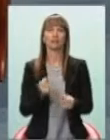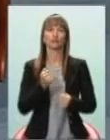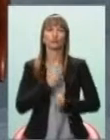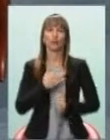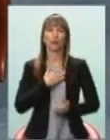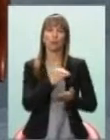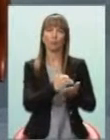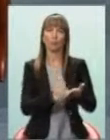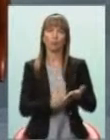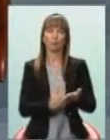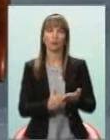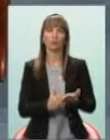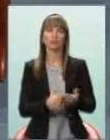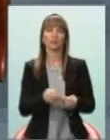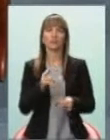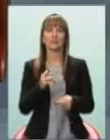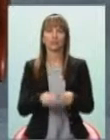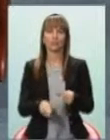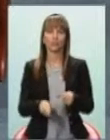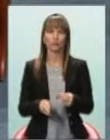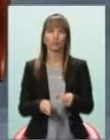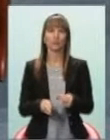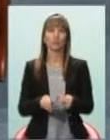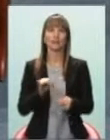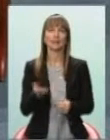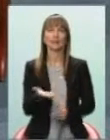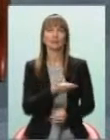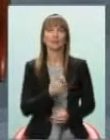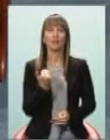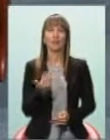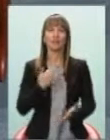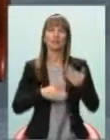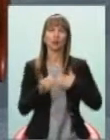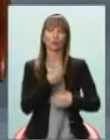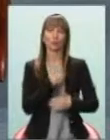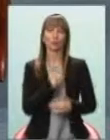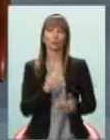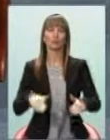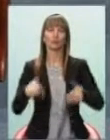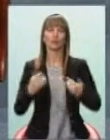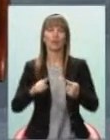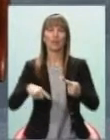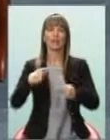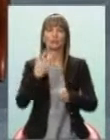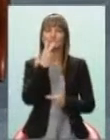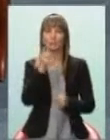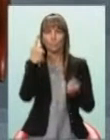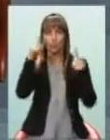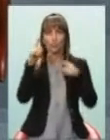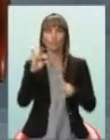наша програма добігає кінця. А ми вам з радістю хочемо запропонувати наступний перегляд